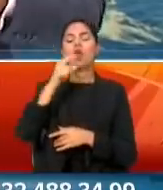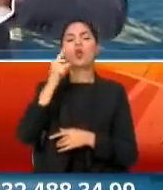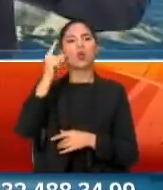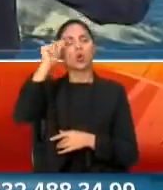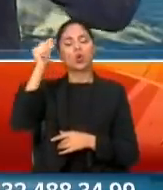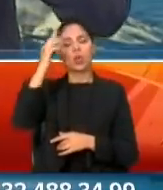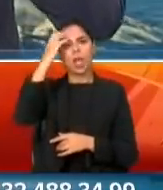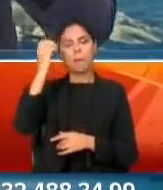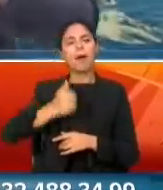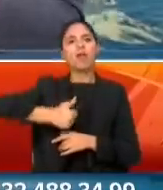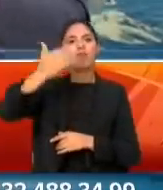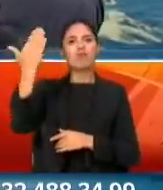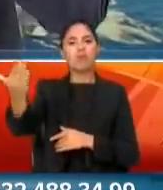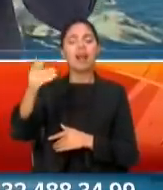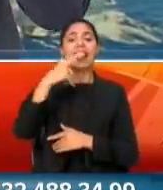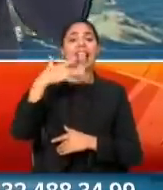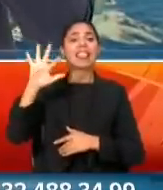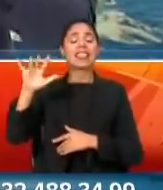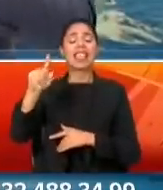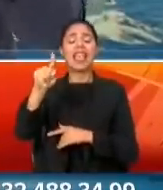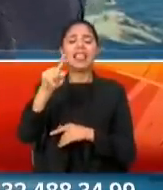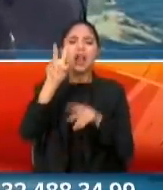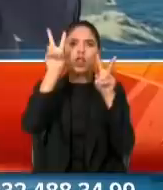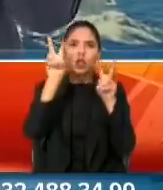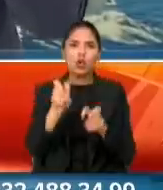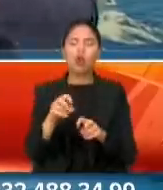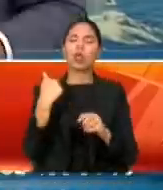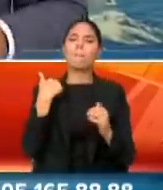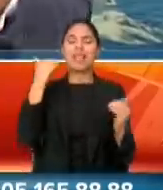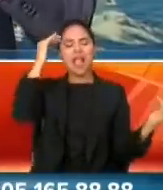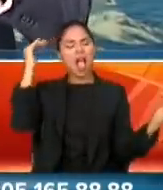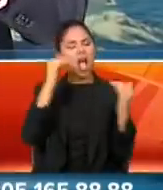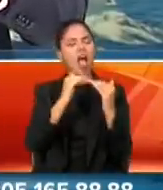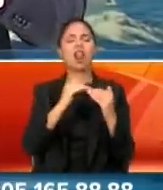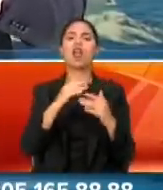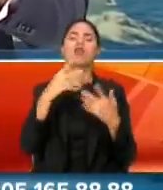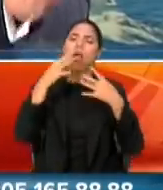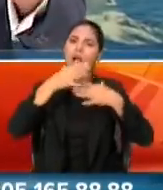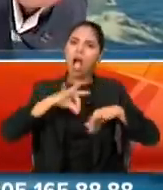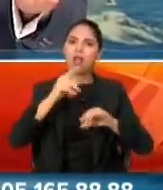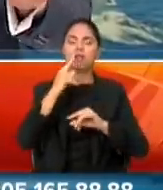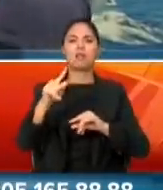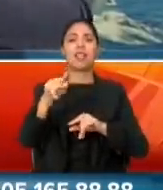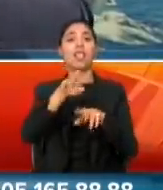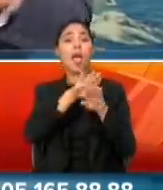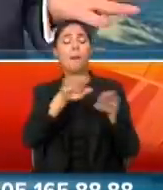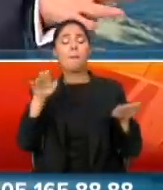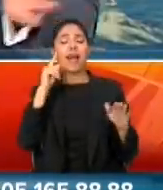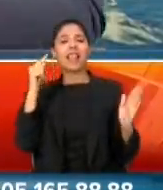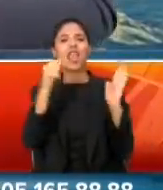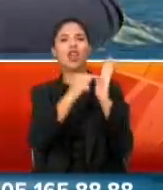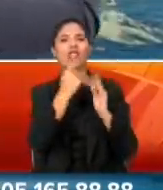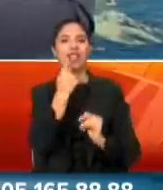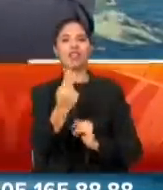ile deniz yetki alanları konusunda müzakerelere hazırız mesajı oldu. Yani masayı gösterdi Atina ve